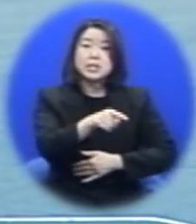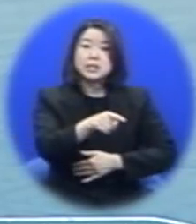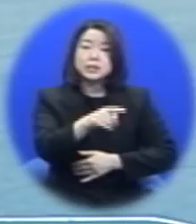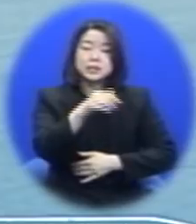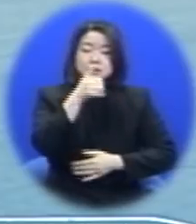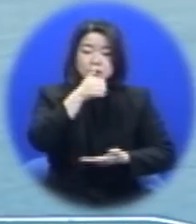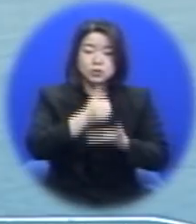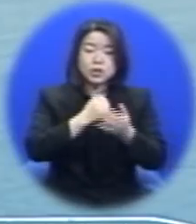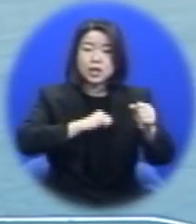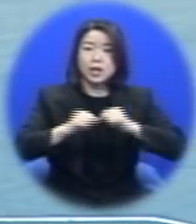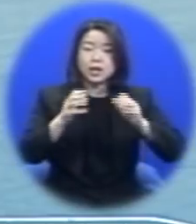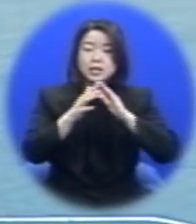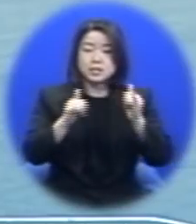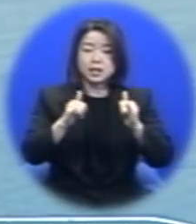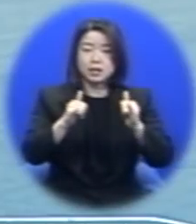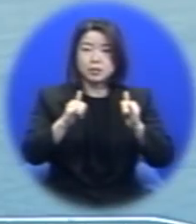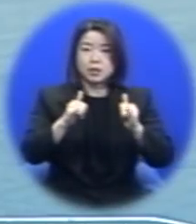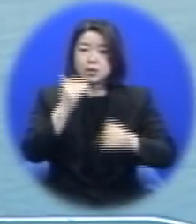죄를 사하시겠다고